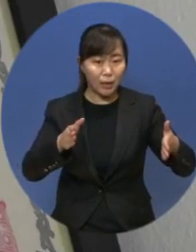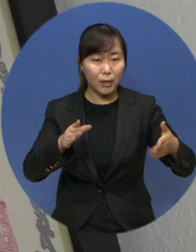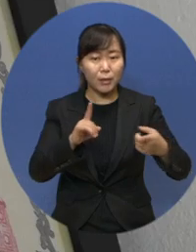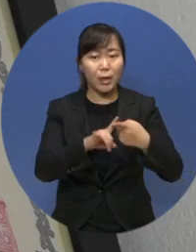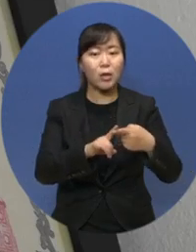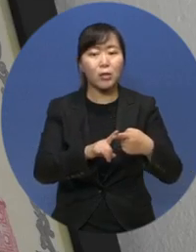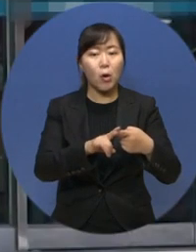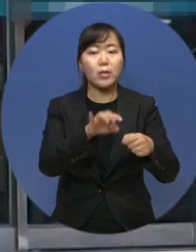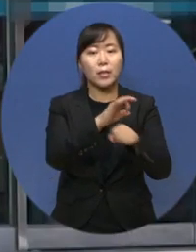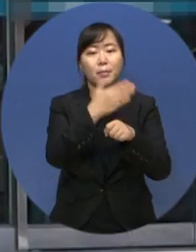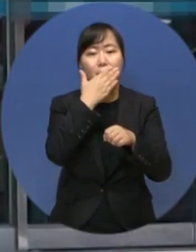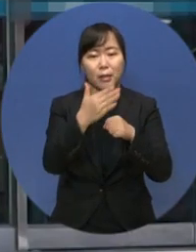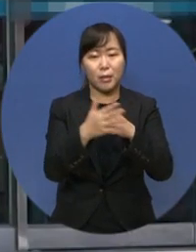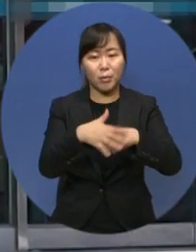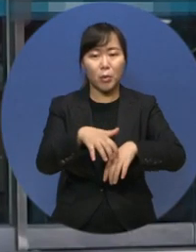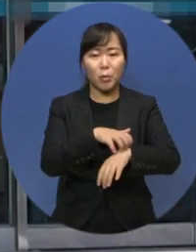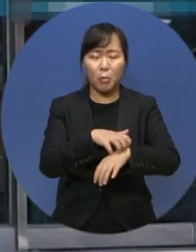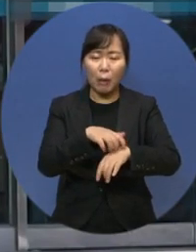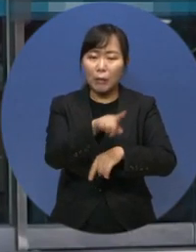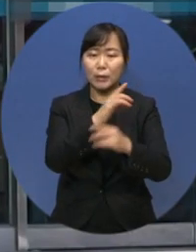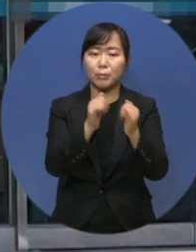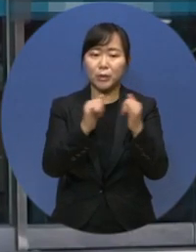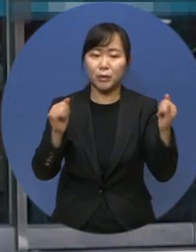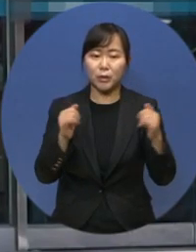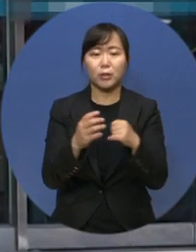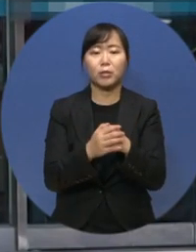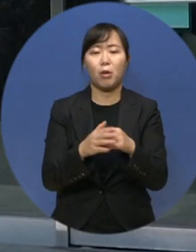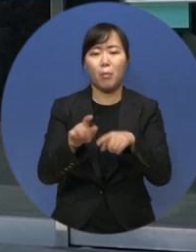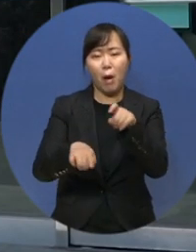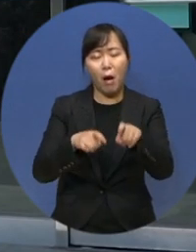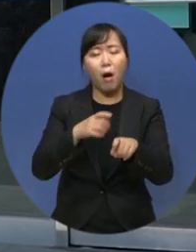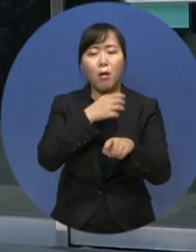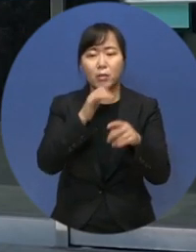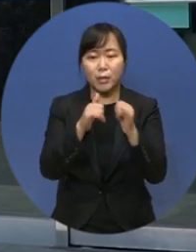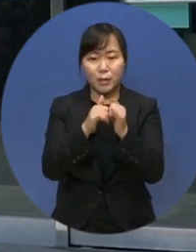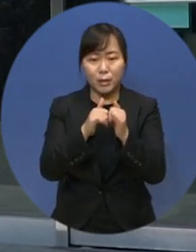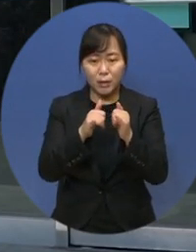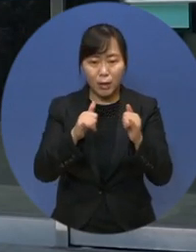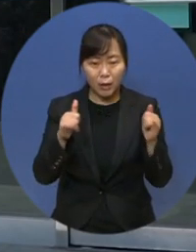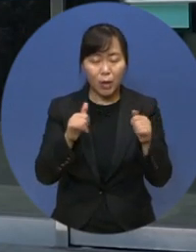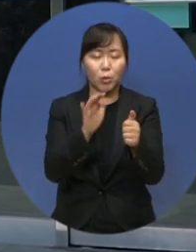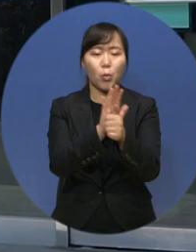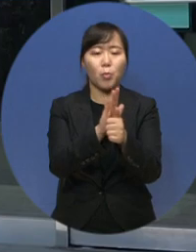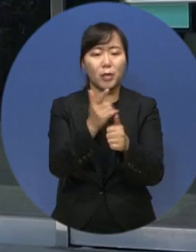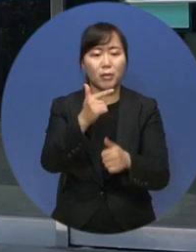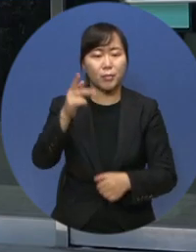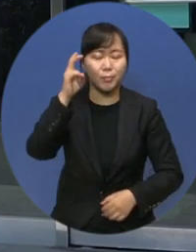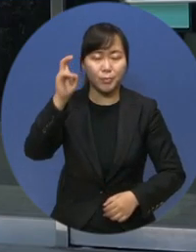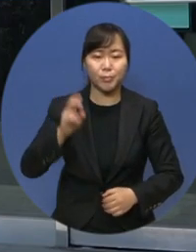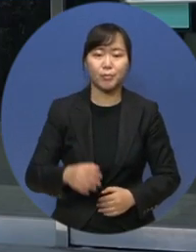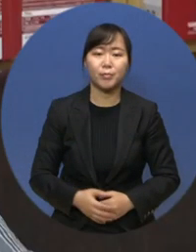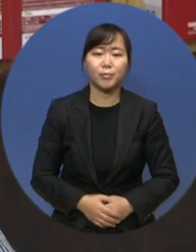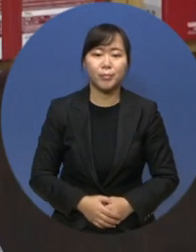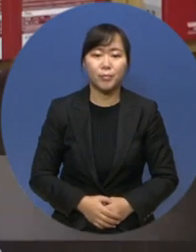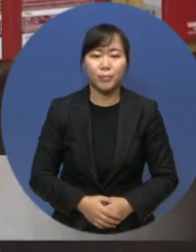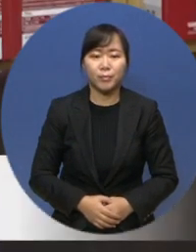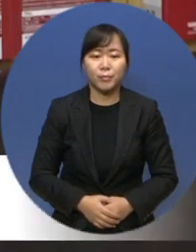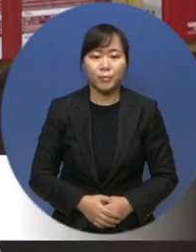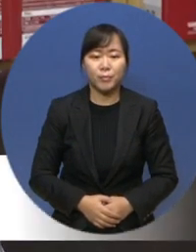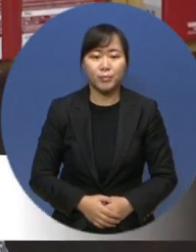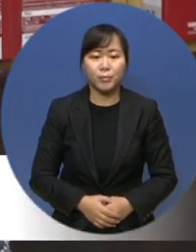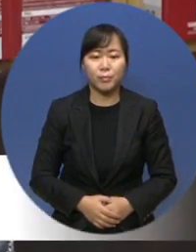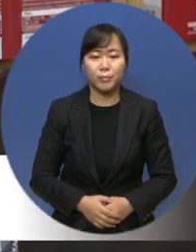하게 되어 교통이 불편한 주민들과 거동이 불편한 어르신들에게 큰 도움이 될 것으로 보입니다 의